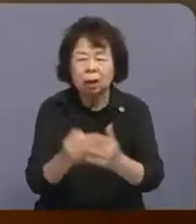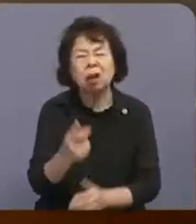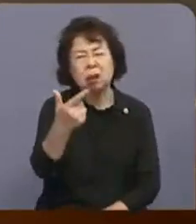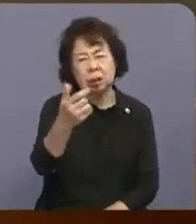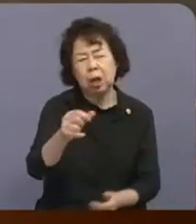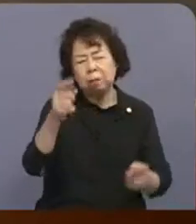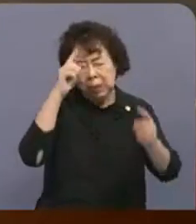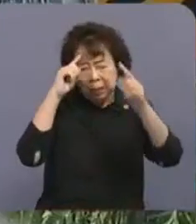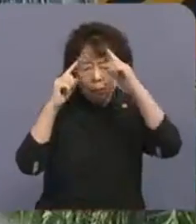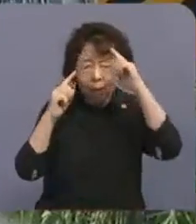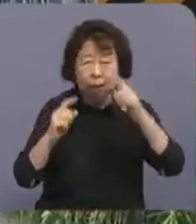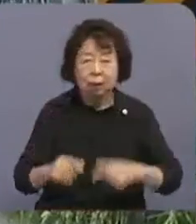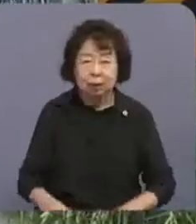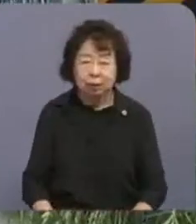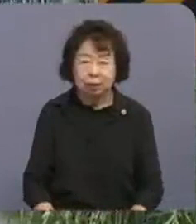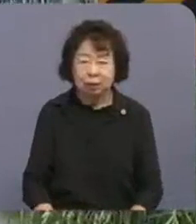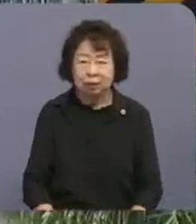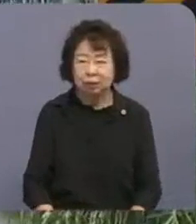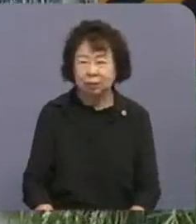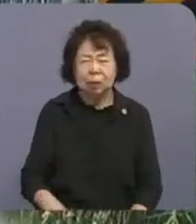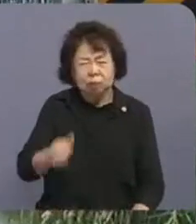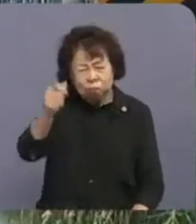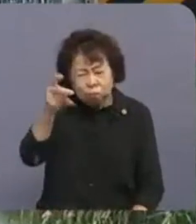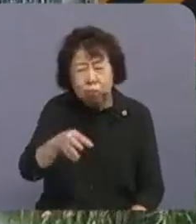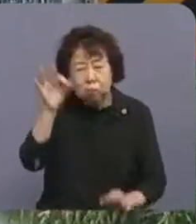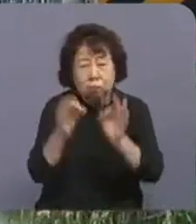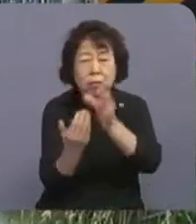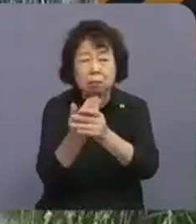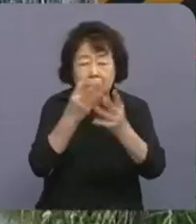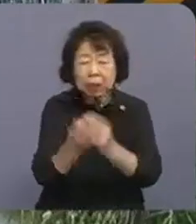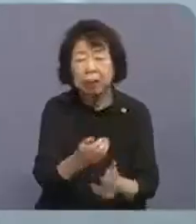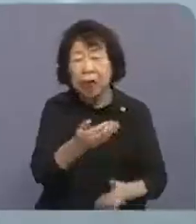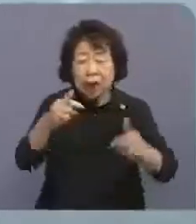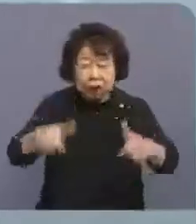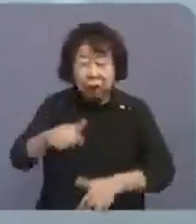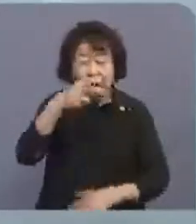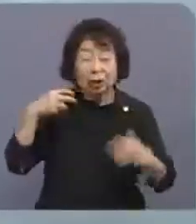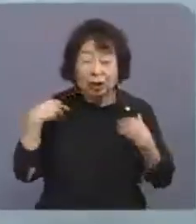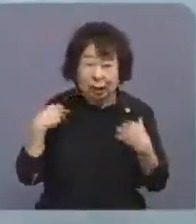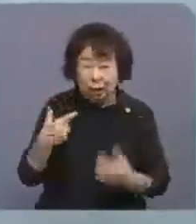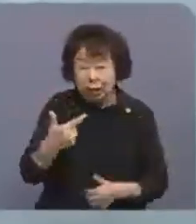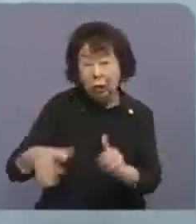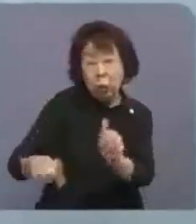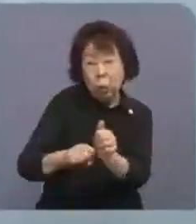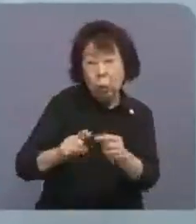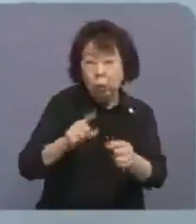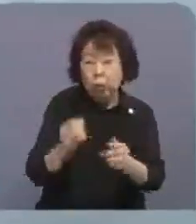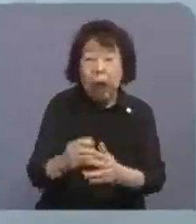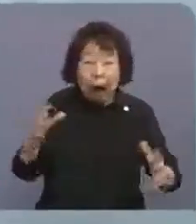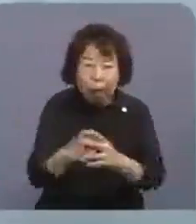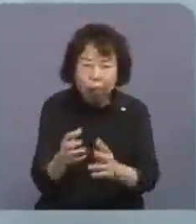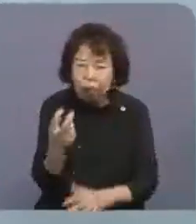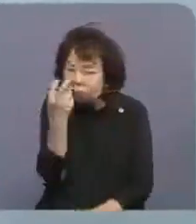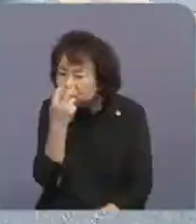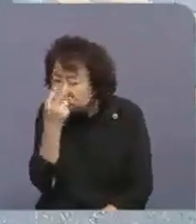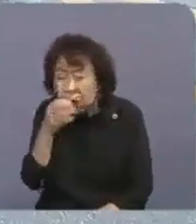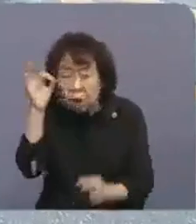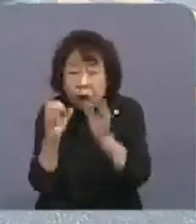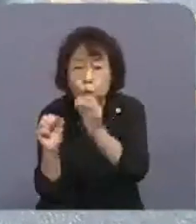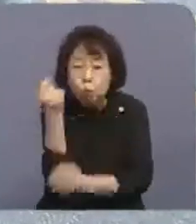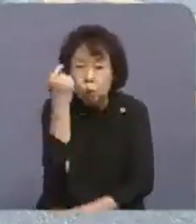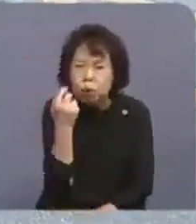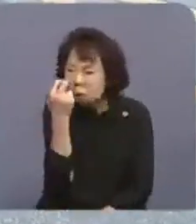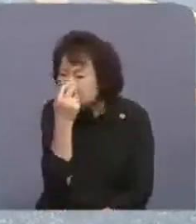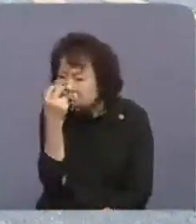6명이 다치기도 했습니다. 잦은 화물차 사고에 부산 강서경찰서 등 6개 관계기관은 합동점검을 벌여 사고 원인